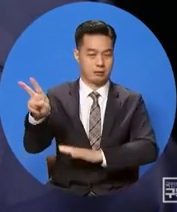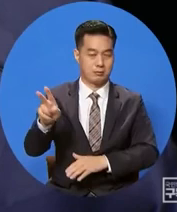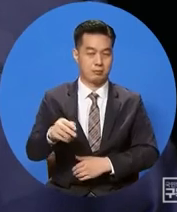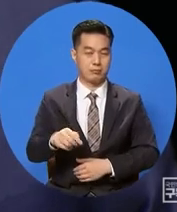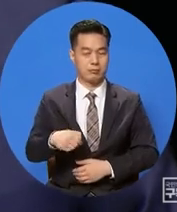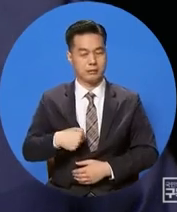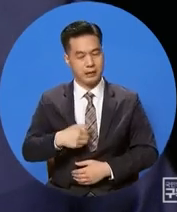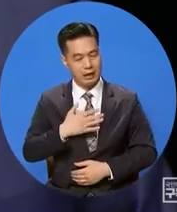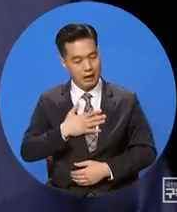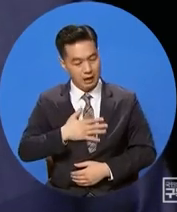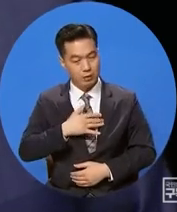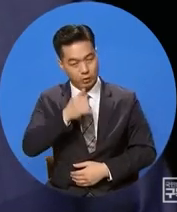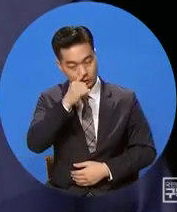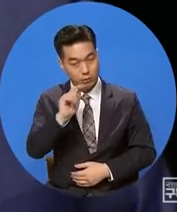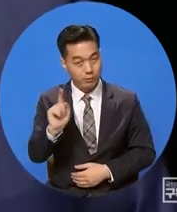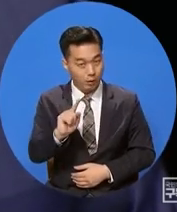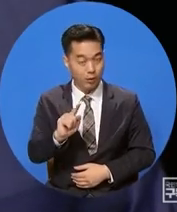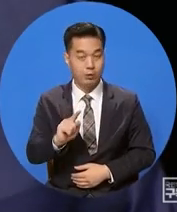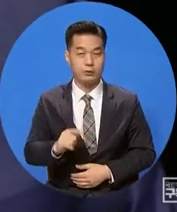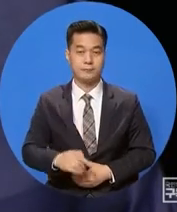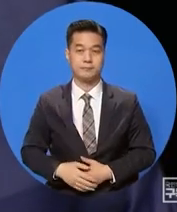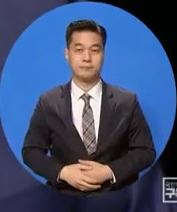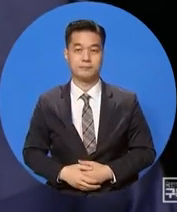네? 그